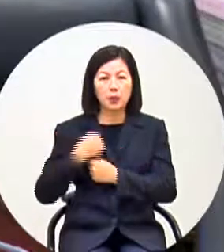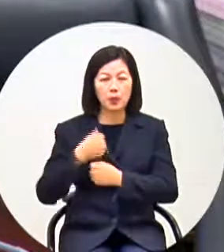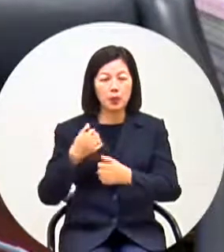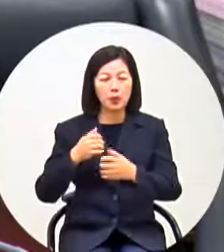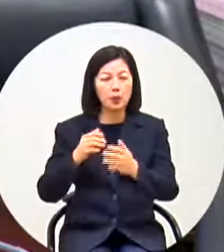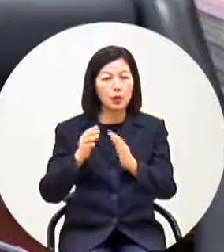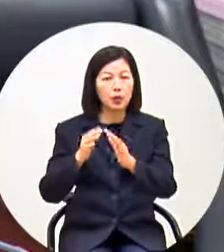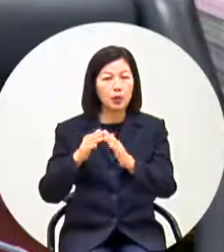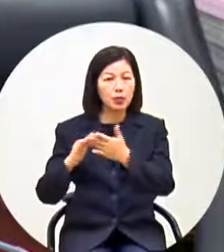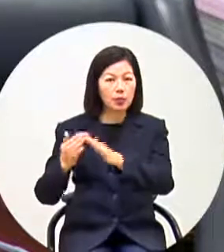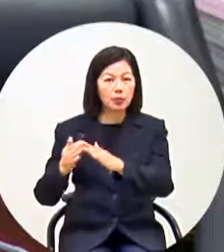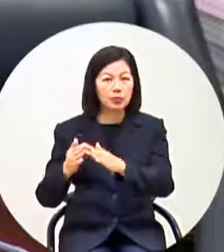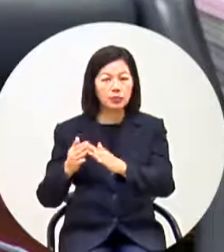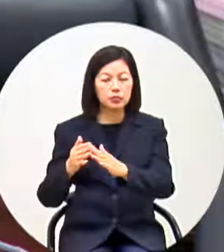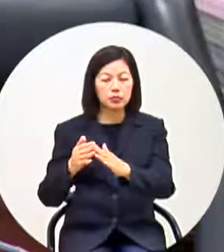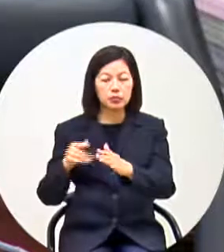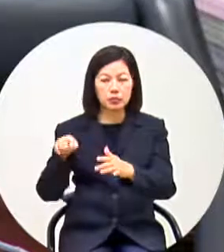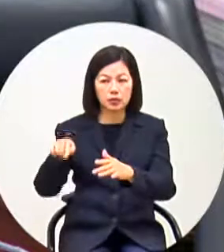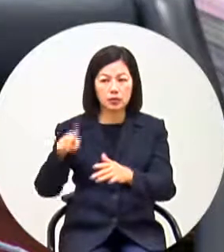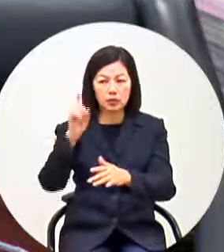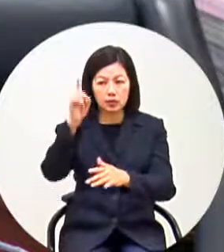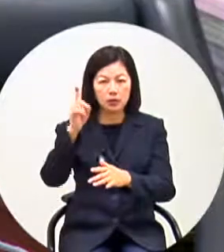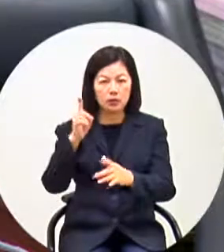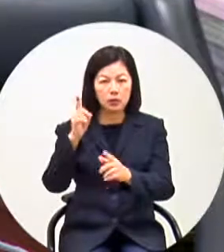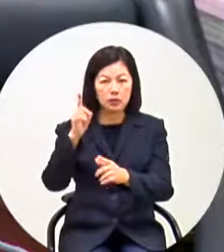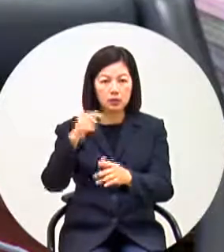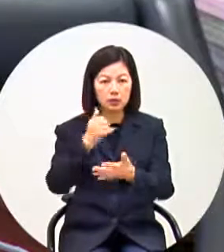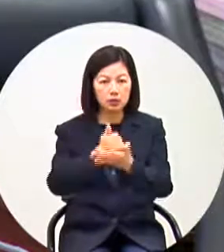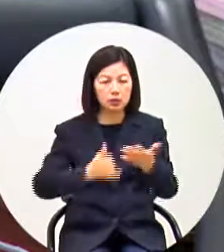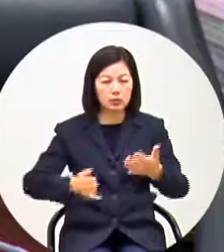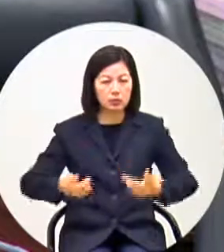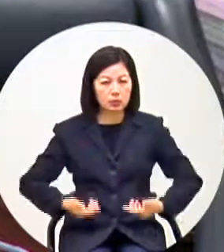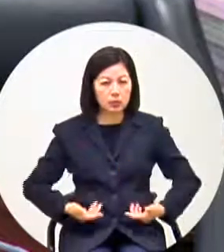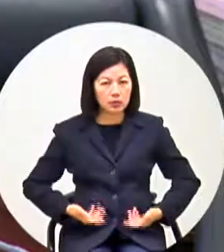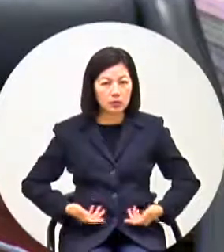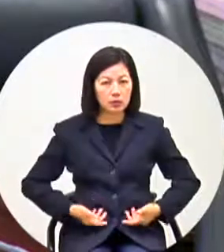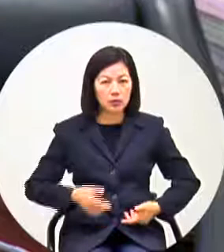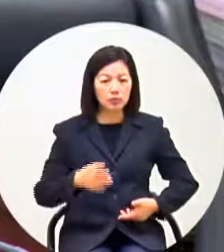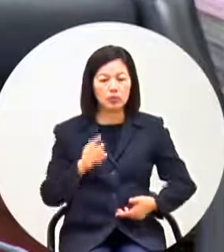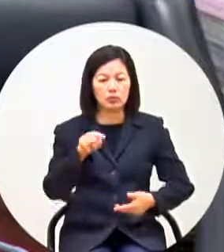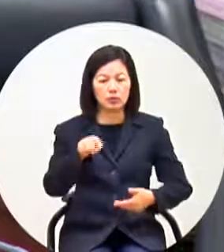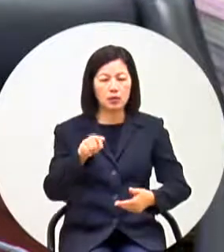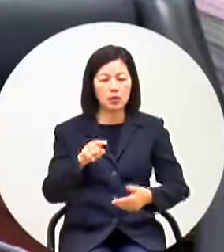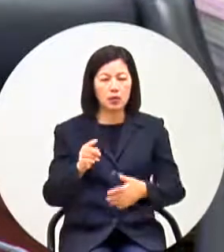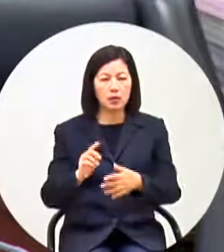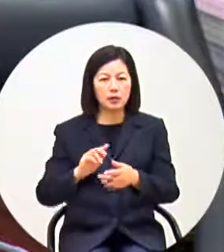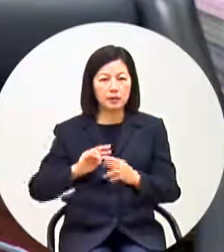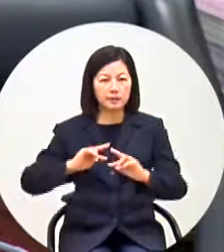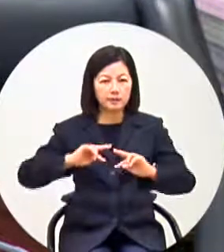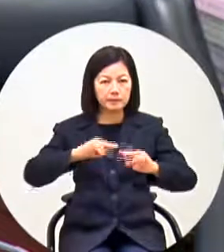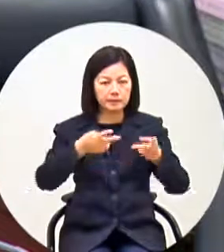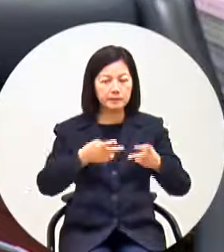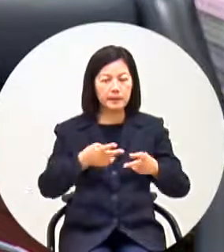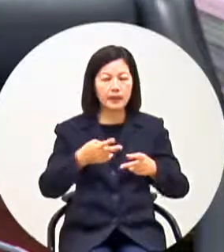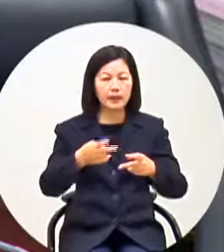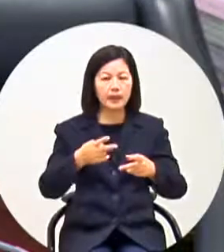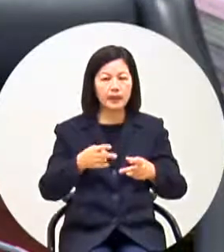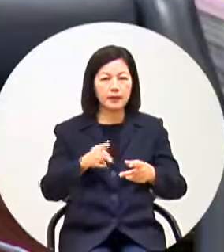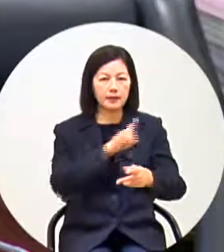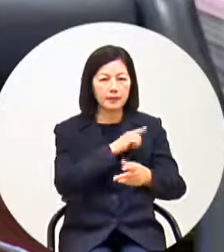爱，变成了帮台中市赚钱一个观光景点哦，观光景